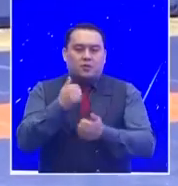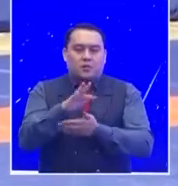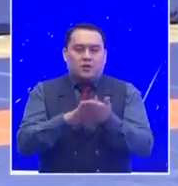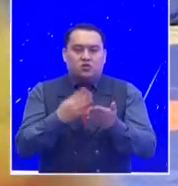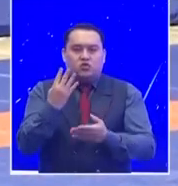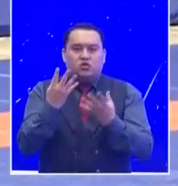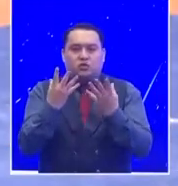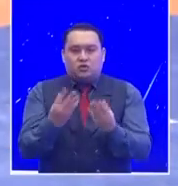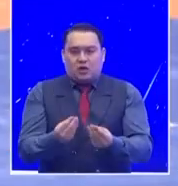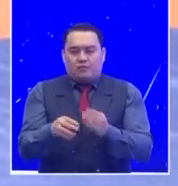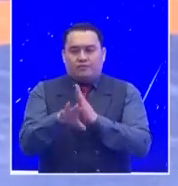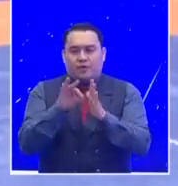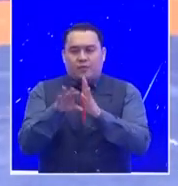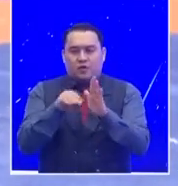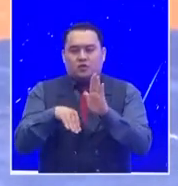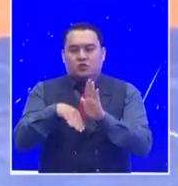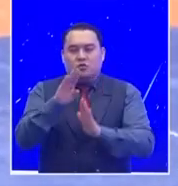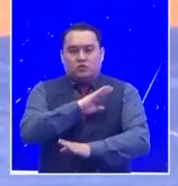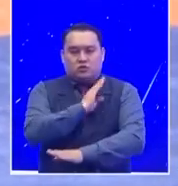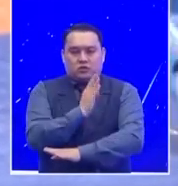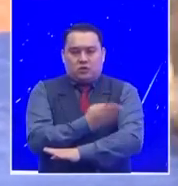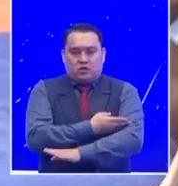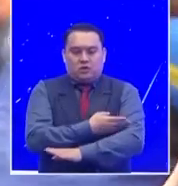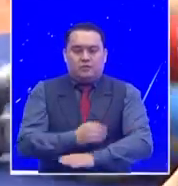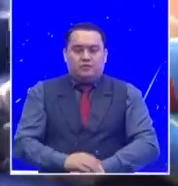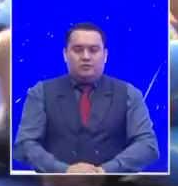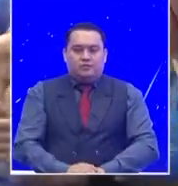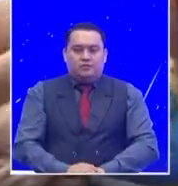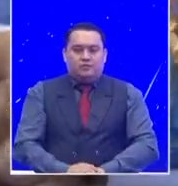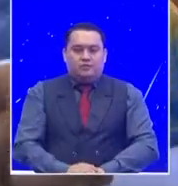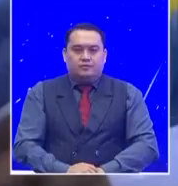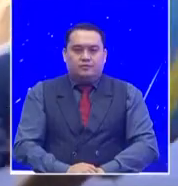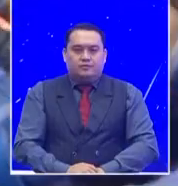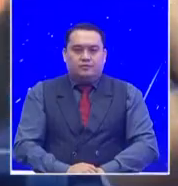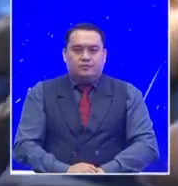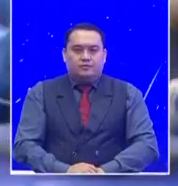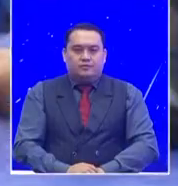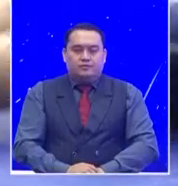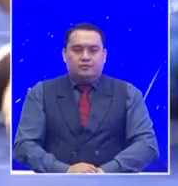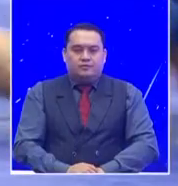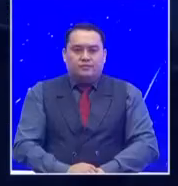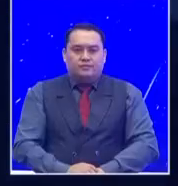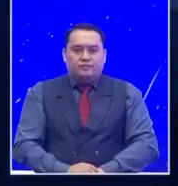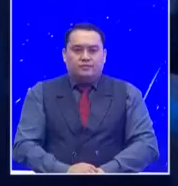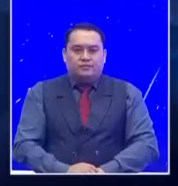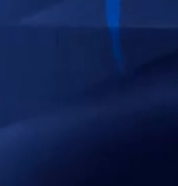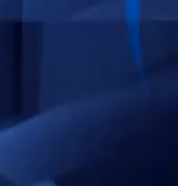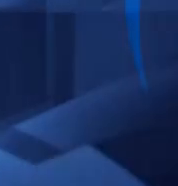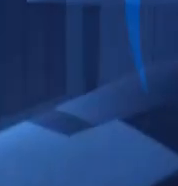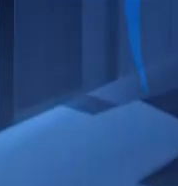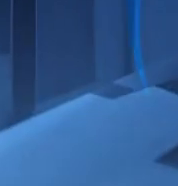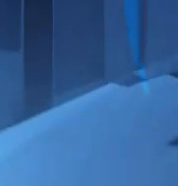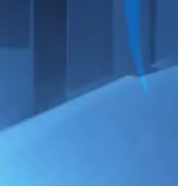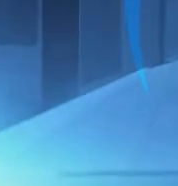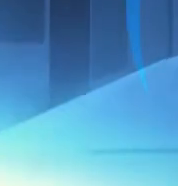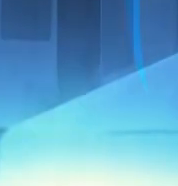4 дня. Тогда и определятся члены сборной региона. Но кто из них, гадать не стоит. Ведь, как говорится, борьба все покажет. Алексей Цуя, Си